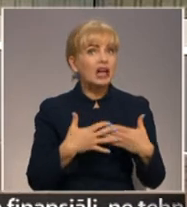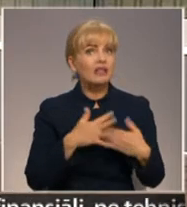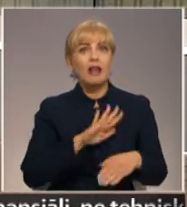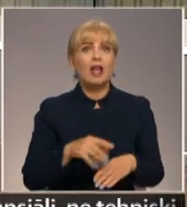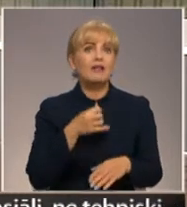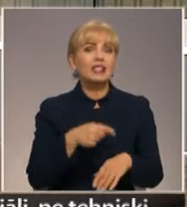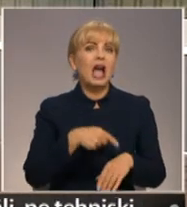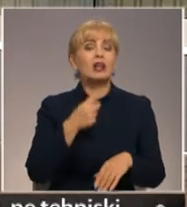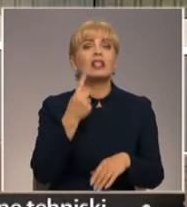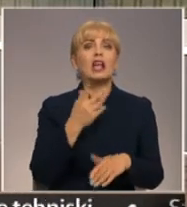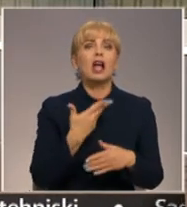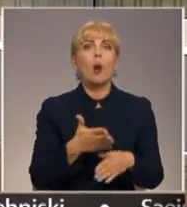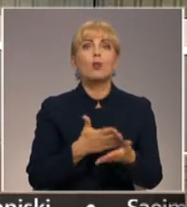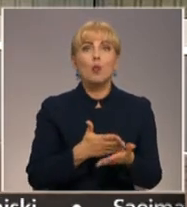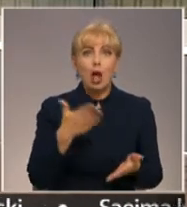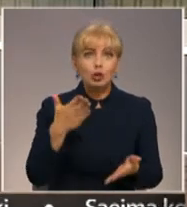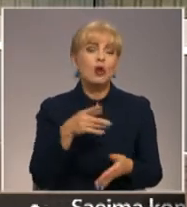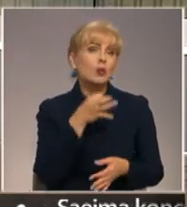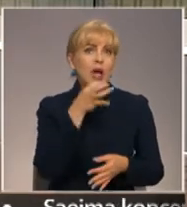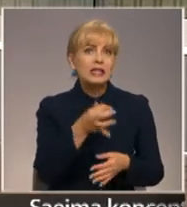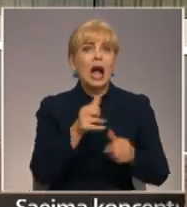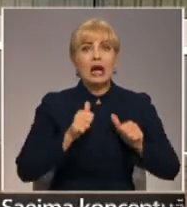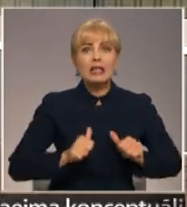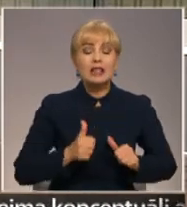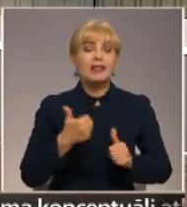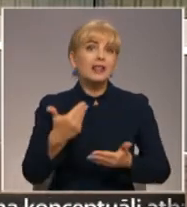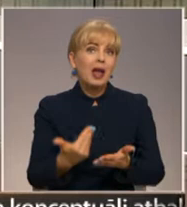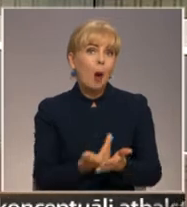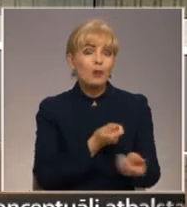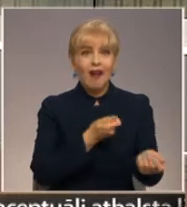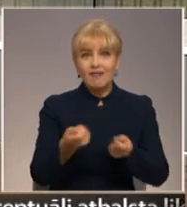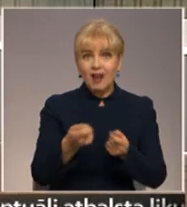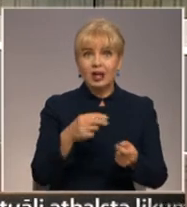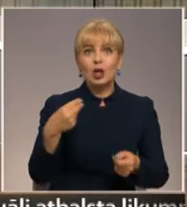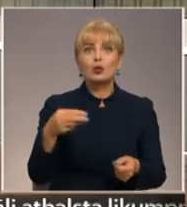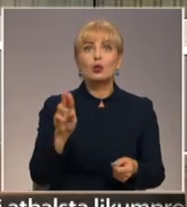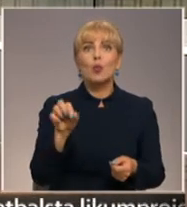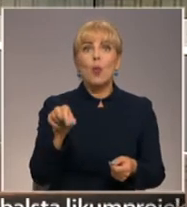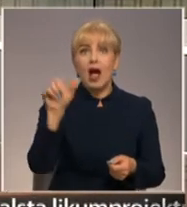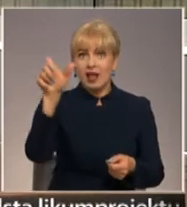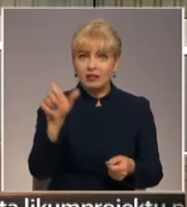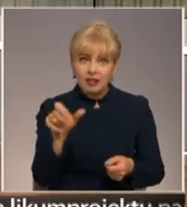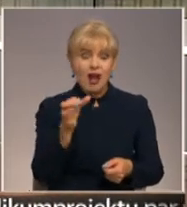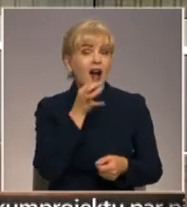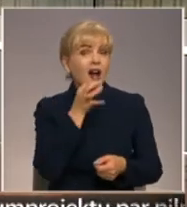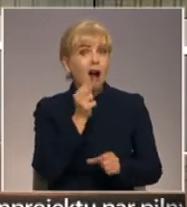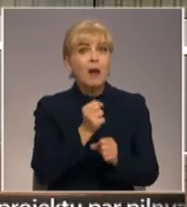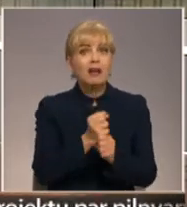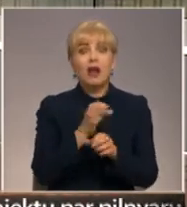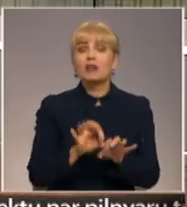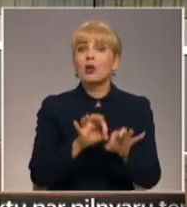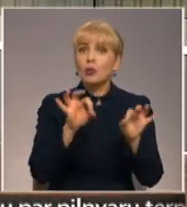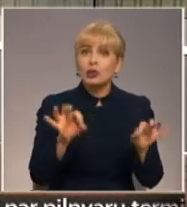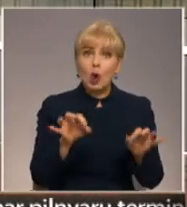dienesta jaunā vadītāja Ilze Znotiņa. Kamēr darbs nav sākts un situācija nav iepazīta no iekšienes, viņa savos izteikumos vairās